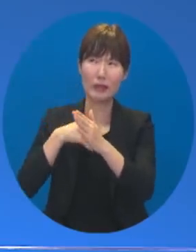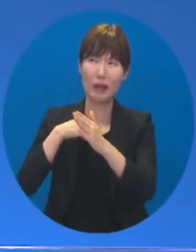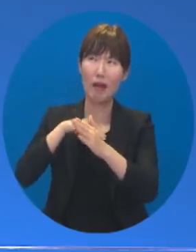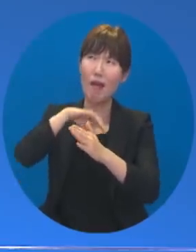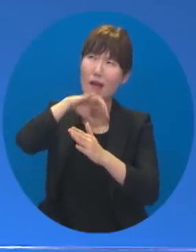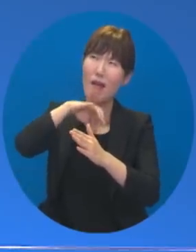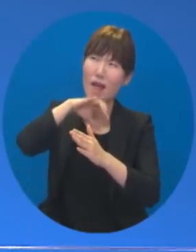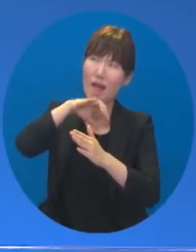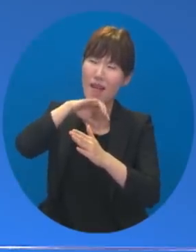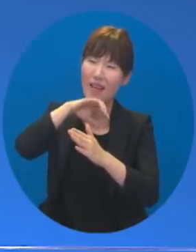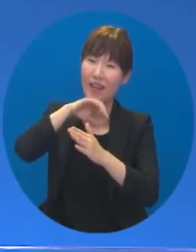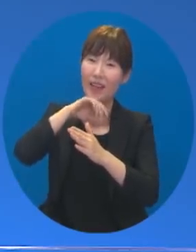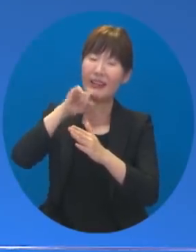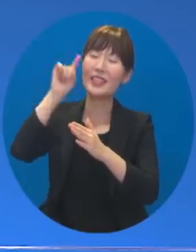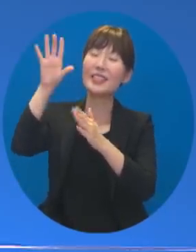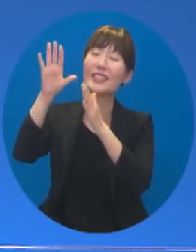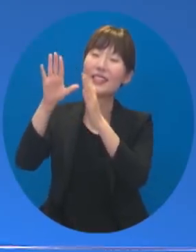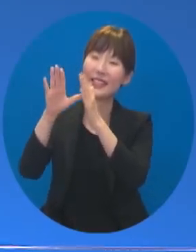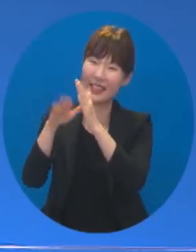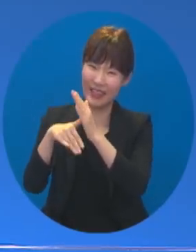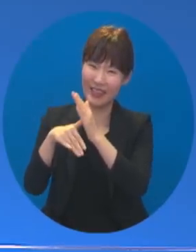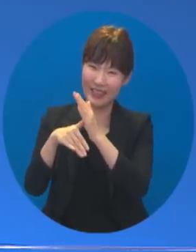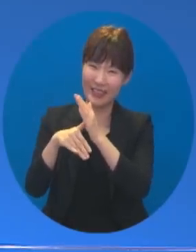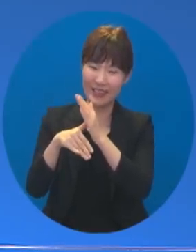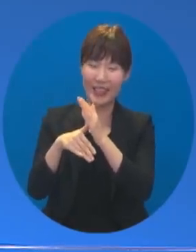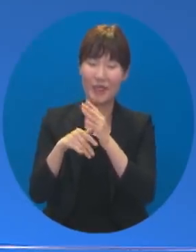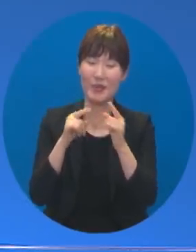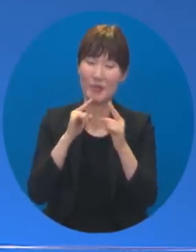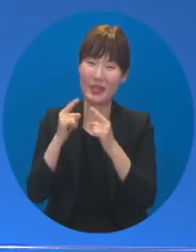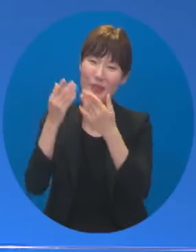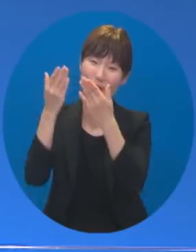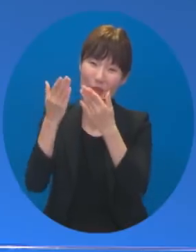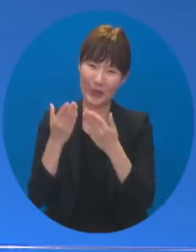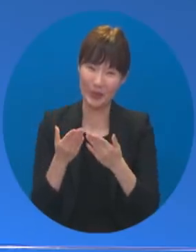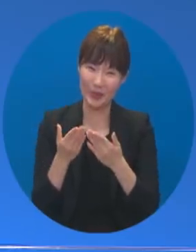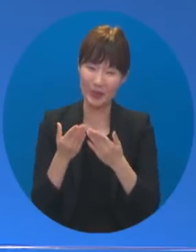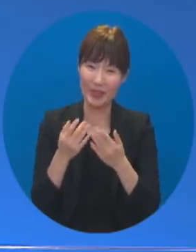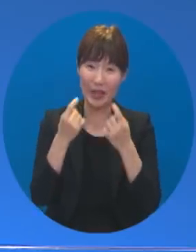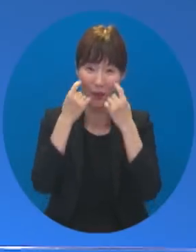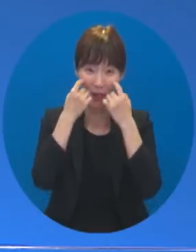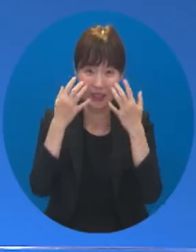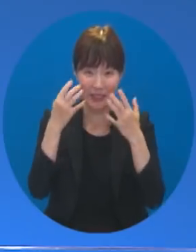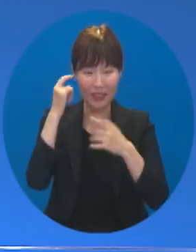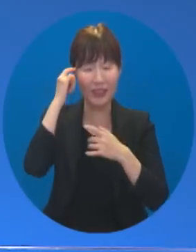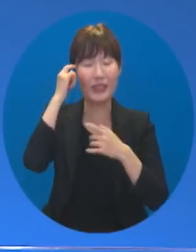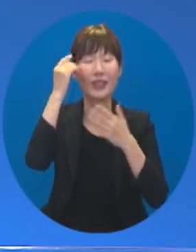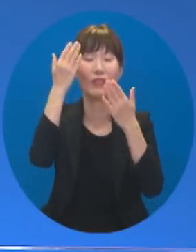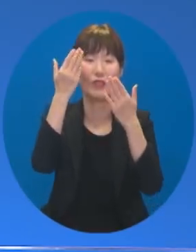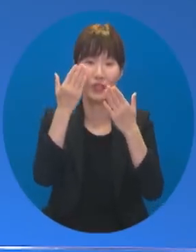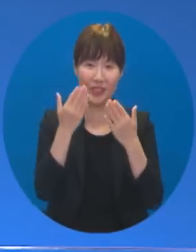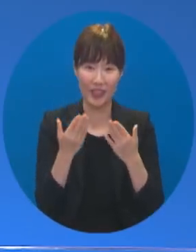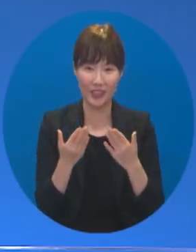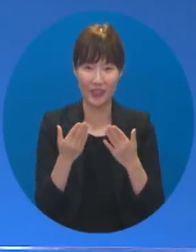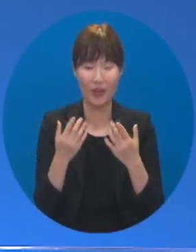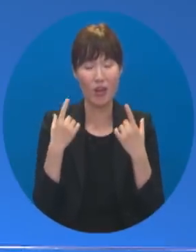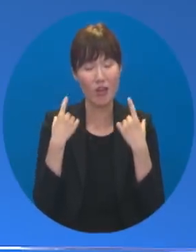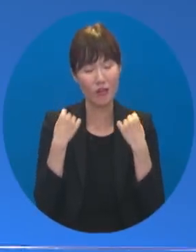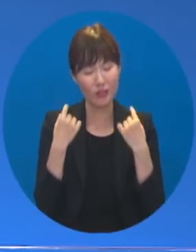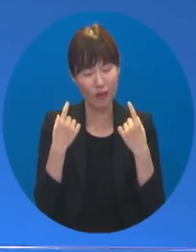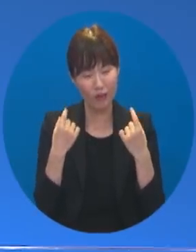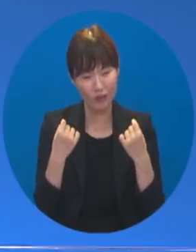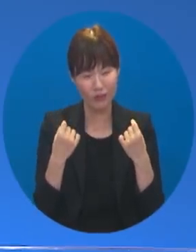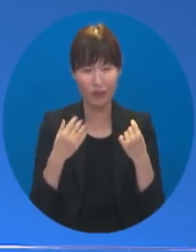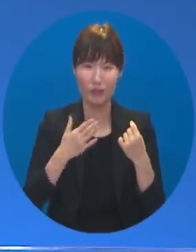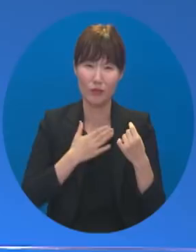다 알게 말씀해 주시겠죠. 다 분명히 깨닫게 해 주시겠죠. 여전히 저도